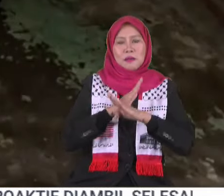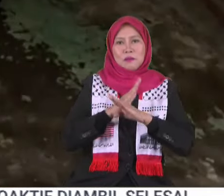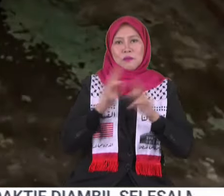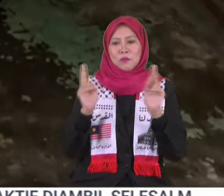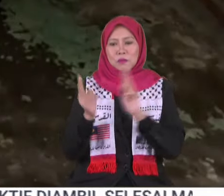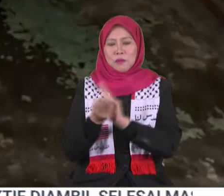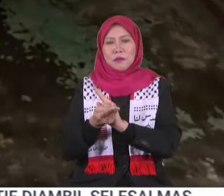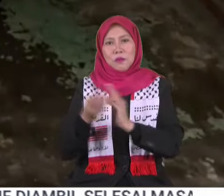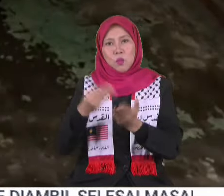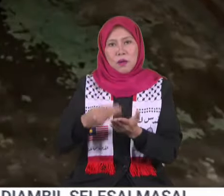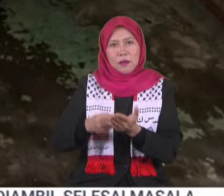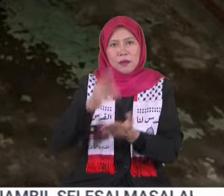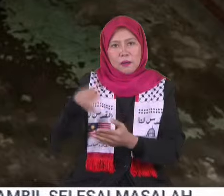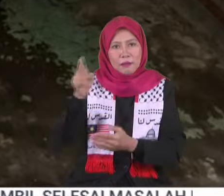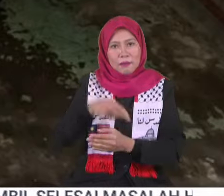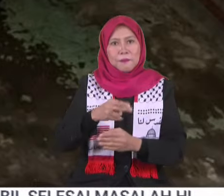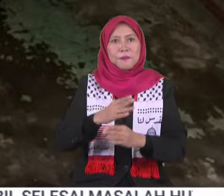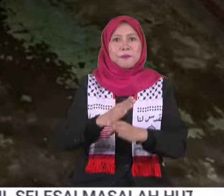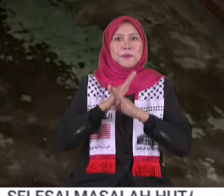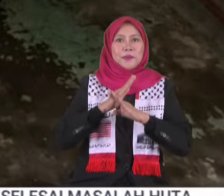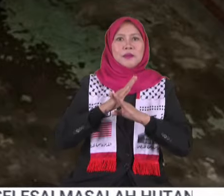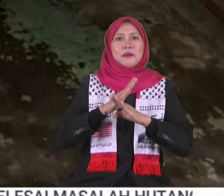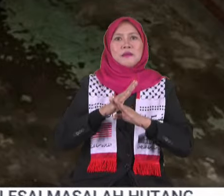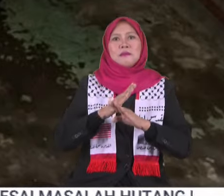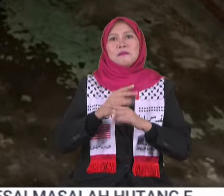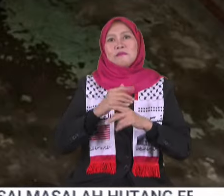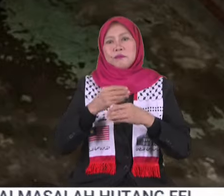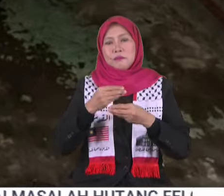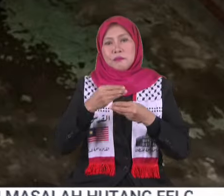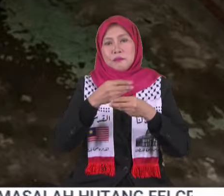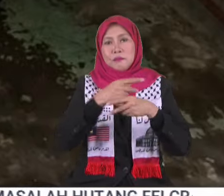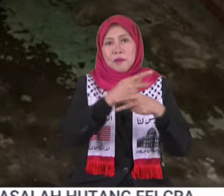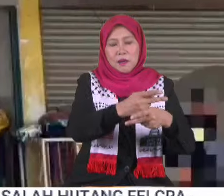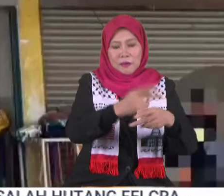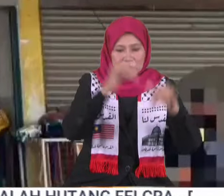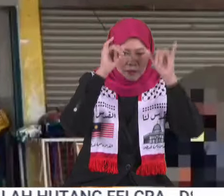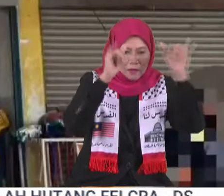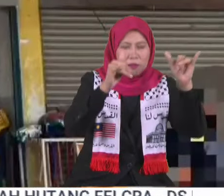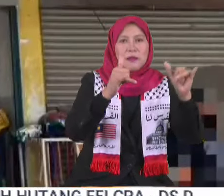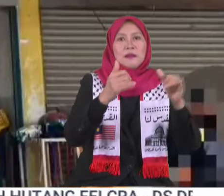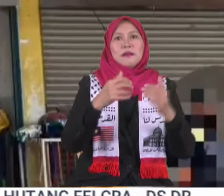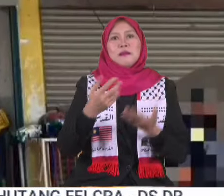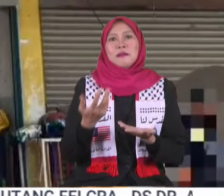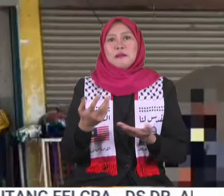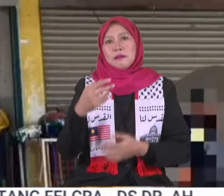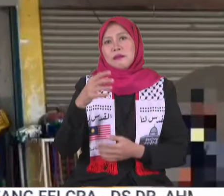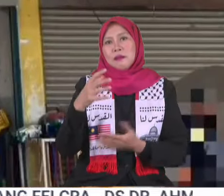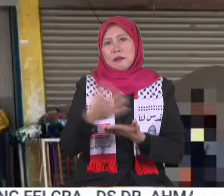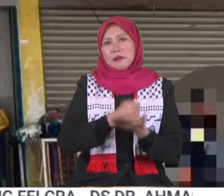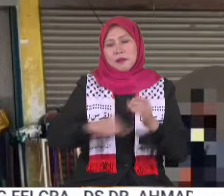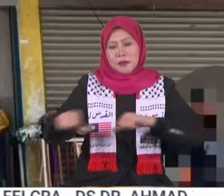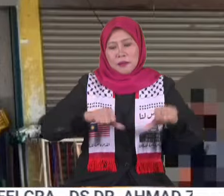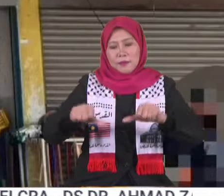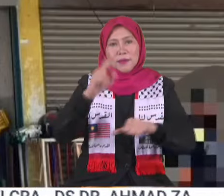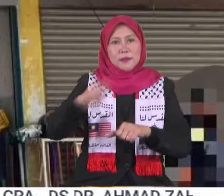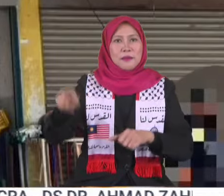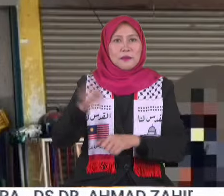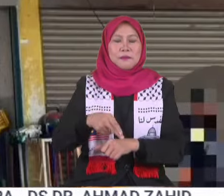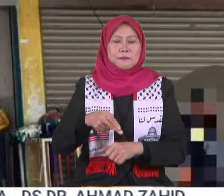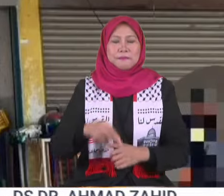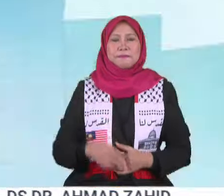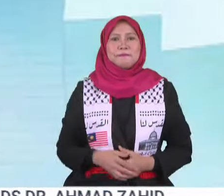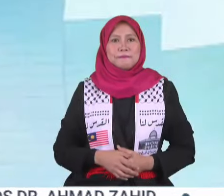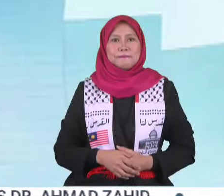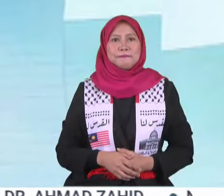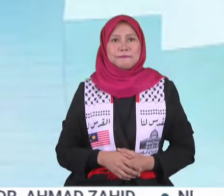Pencegahan Pembiayaan Keganasan dan Hasil Daripada Aktiviti Haram 2001 dalam kurungan Akta 613.